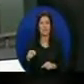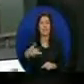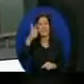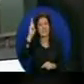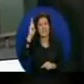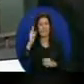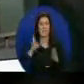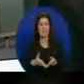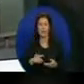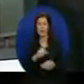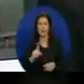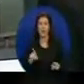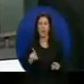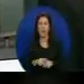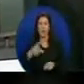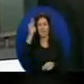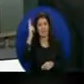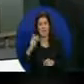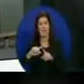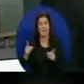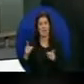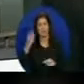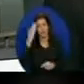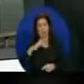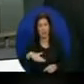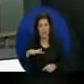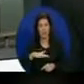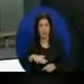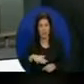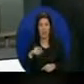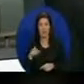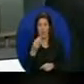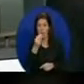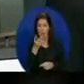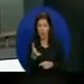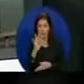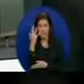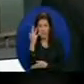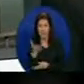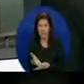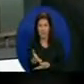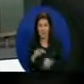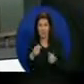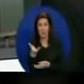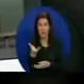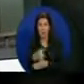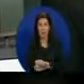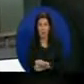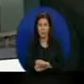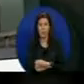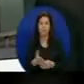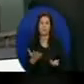צבי שאנחנו מכירים מאזורים אחרים בארץ, והצבעים האלה ניזונים מהשיטים. כשהשיטים מתים, עצי השיטה מתים,